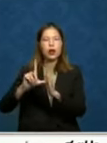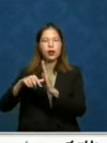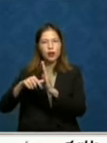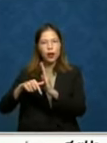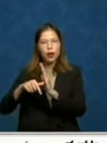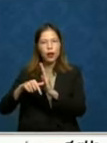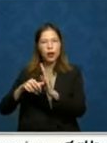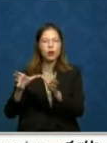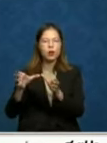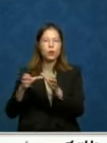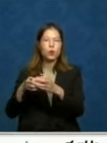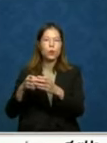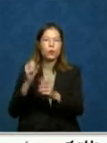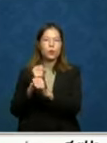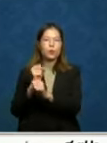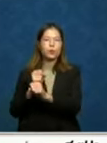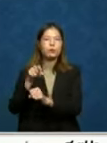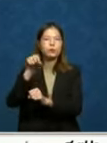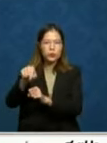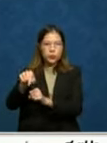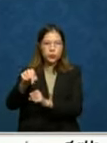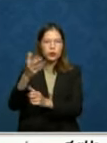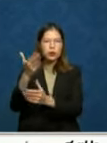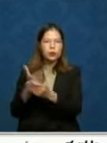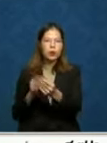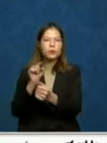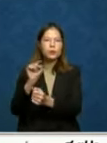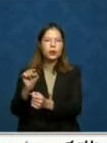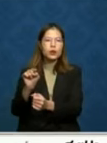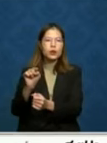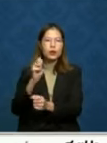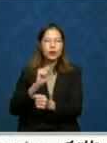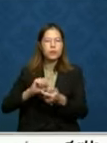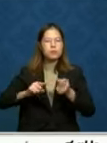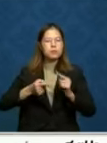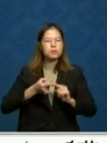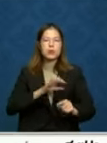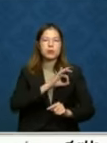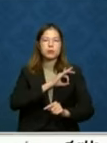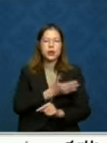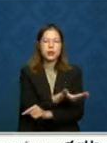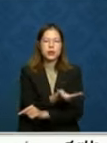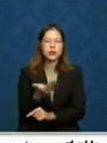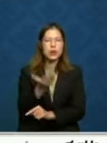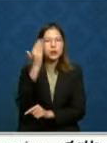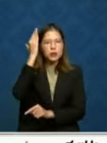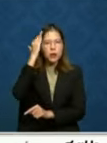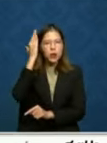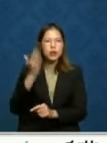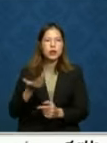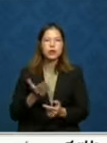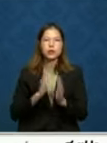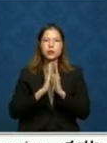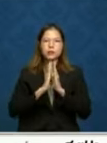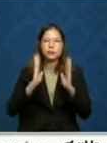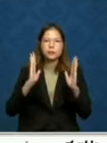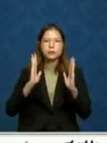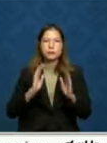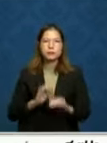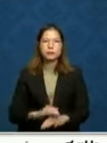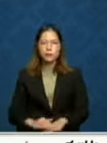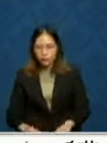การและคณะของกรรมการสภาผู้แทนราษฎรและเพื่อนสมาชิกสภาได้รับทราบขอกราบขอบพระคุณครับท่านประธ